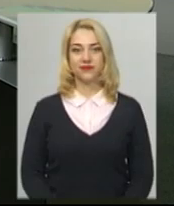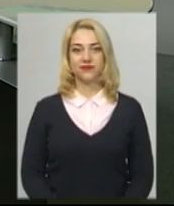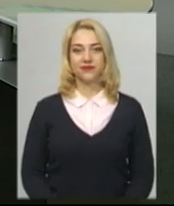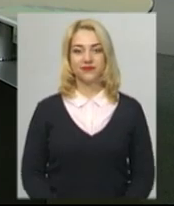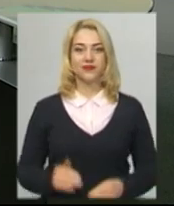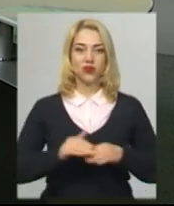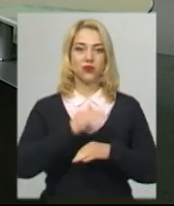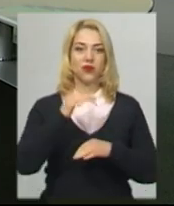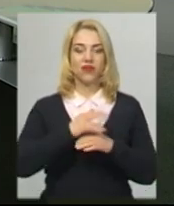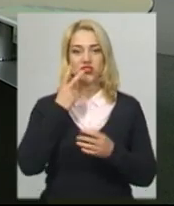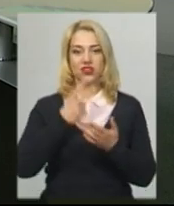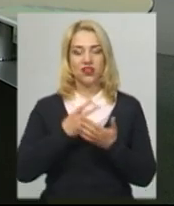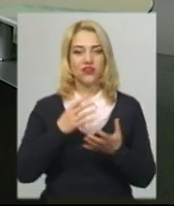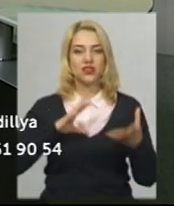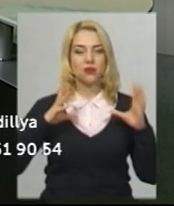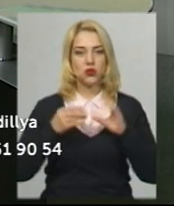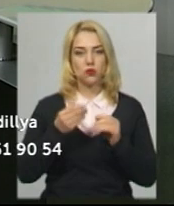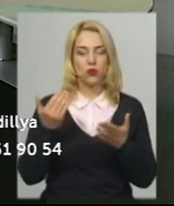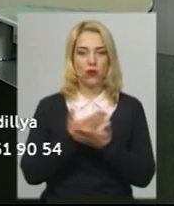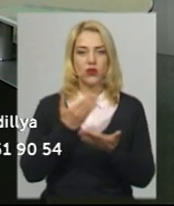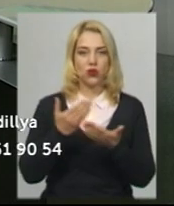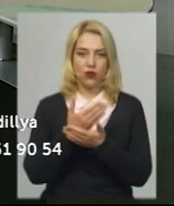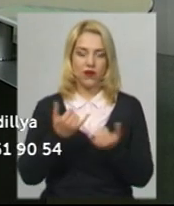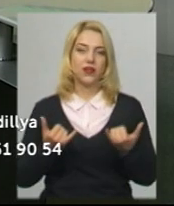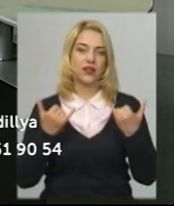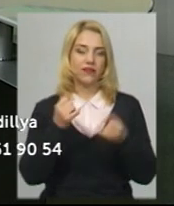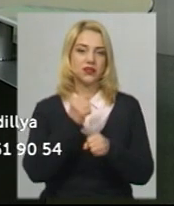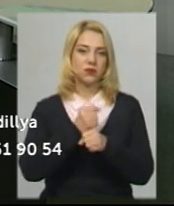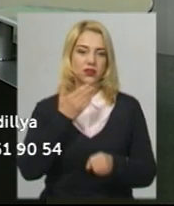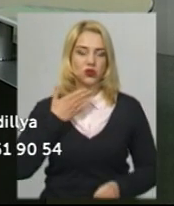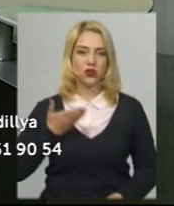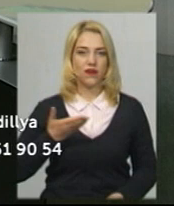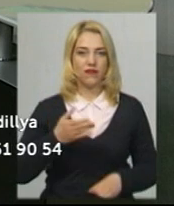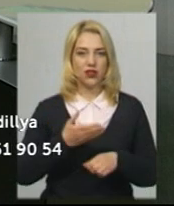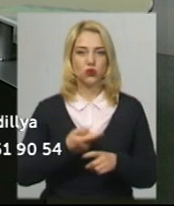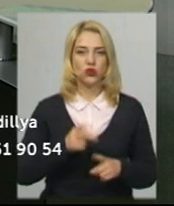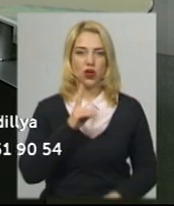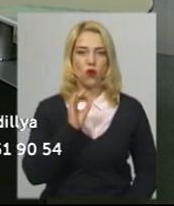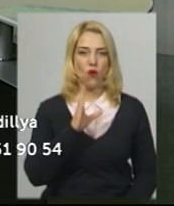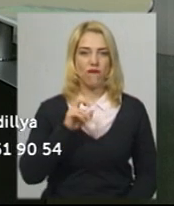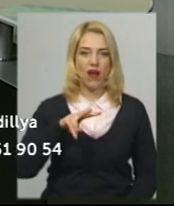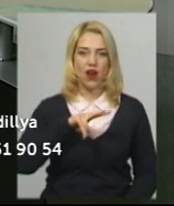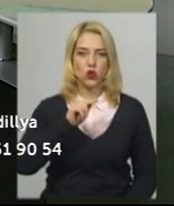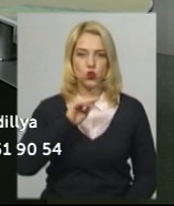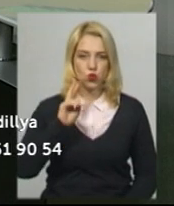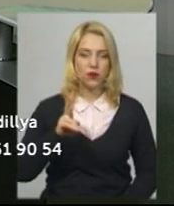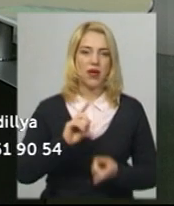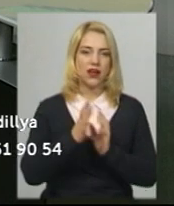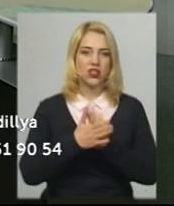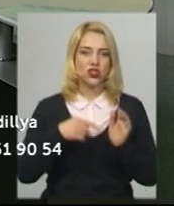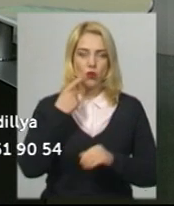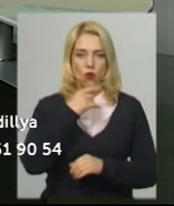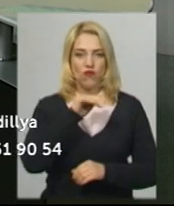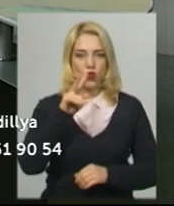Доброго вечора. Ви дивитесь підсумковий випуск новин. У студії для вас працює ведуча Валерія Ковальчук. На жестову мову перекладає